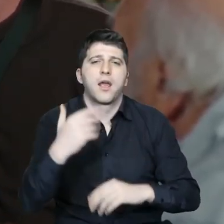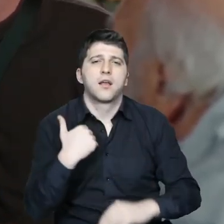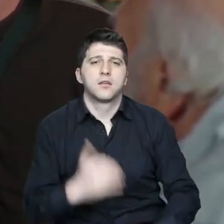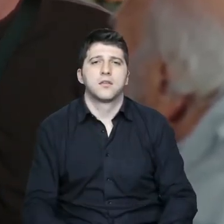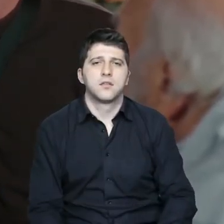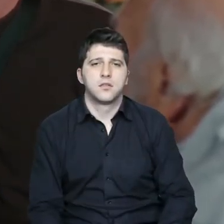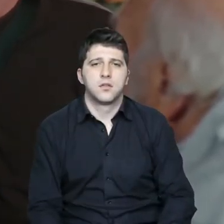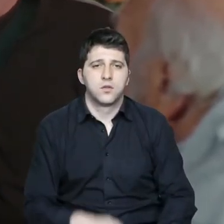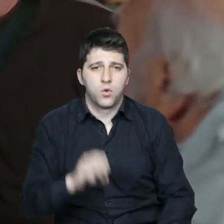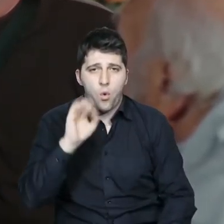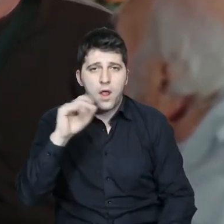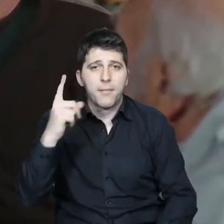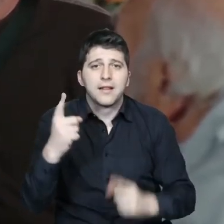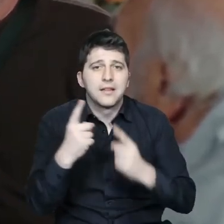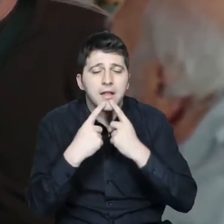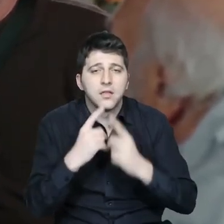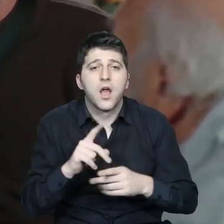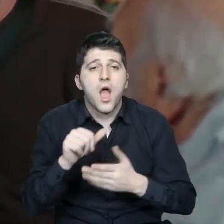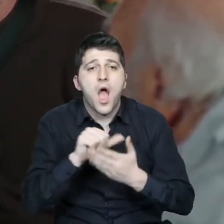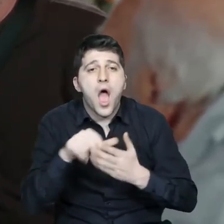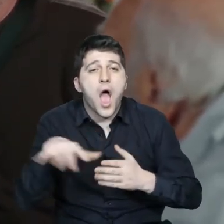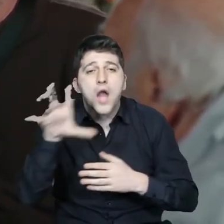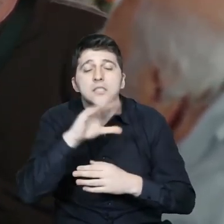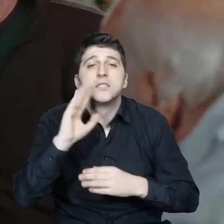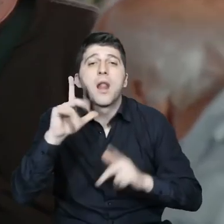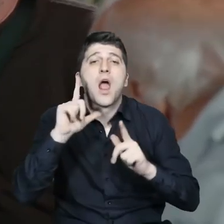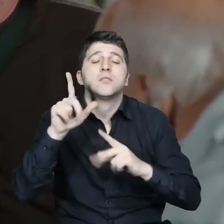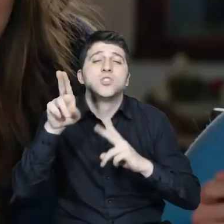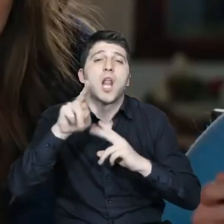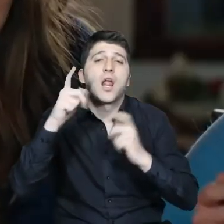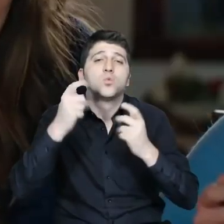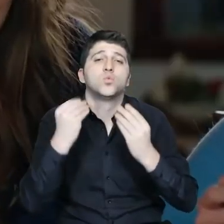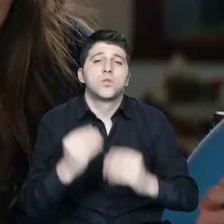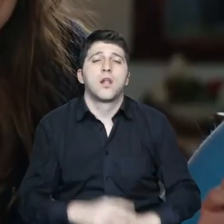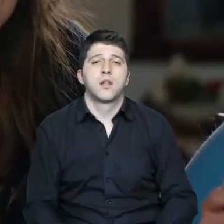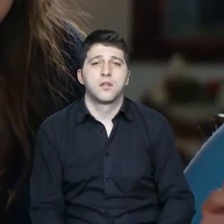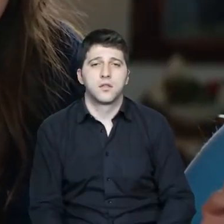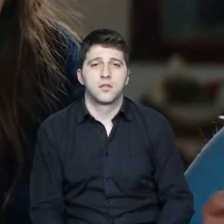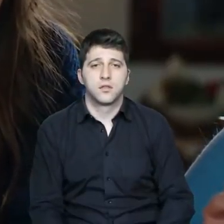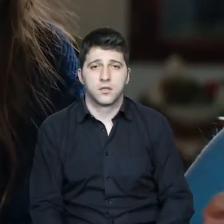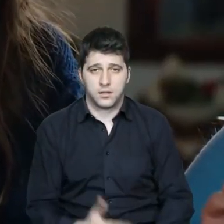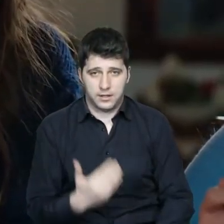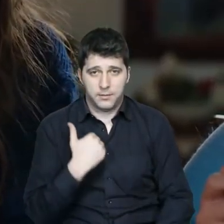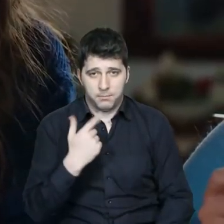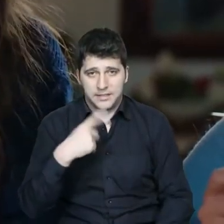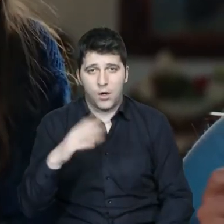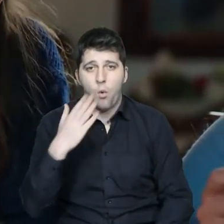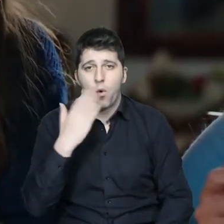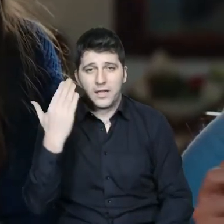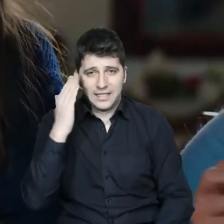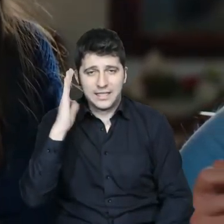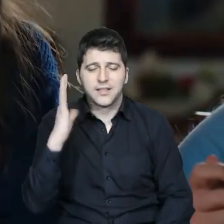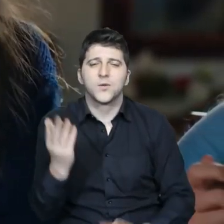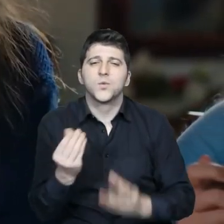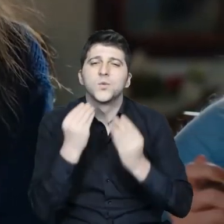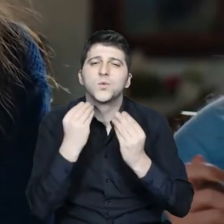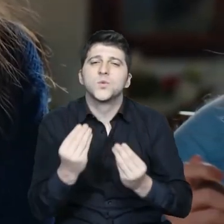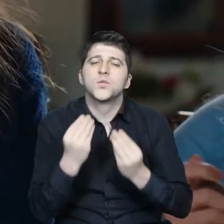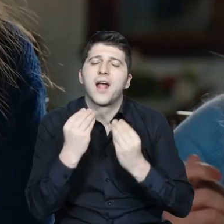gidecekmişiz. Öğretmen dedi ki, herkesin gitmesi gereken bir yermiş. Biz de okuldayken gitmiştik. Ne kadar